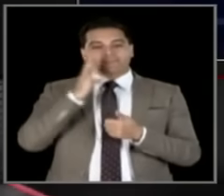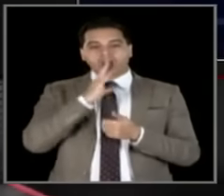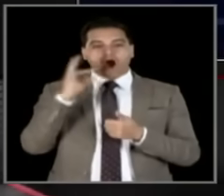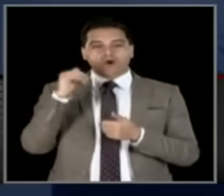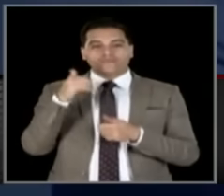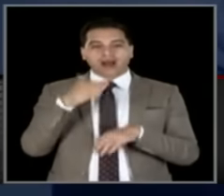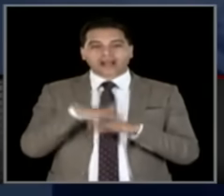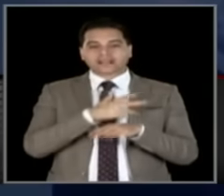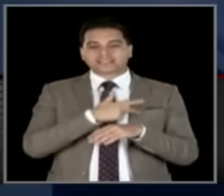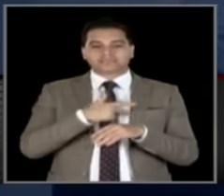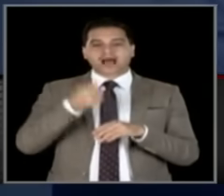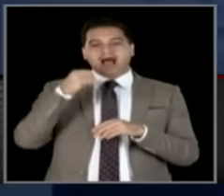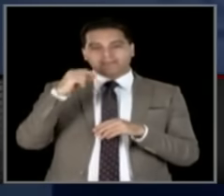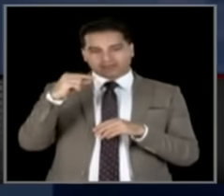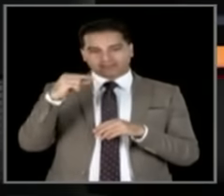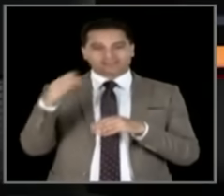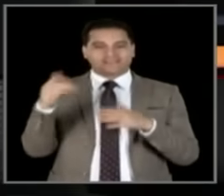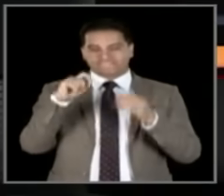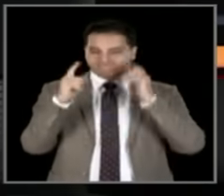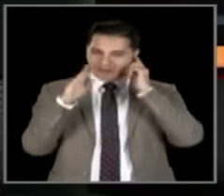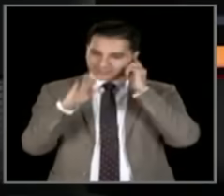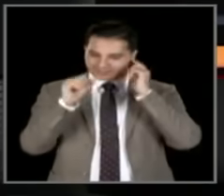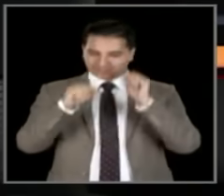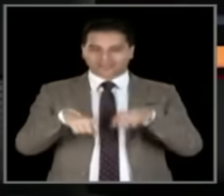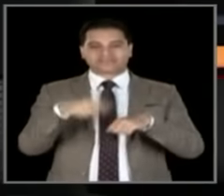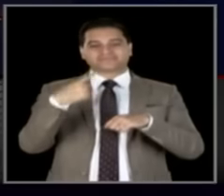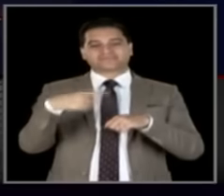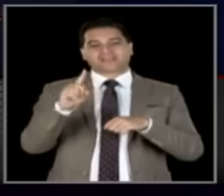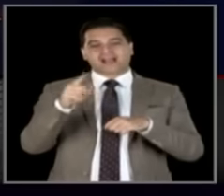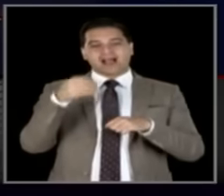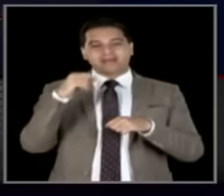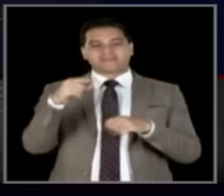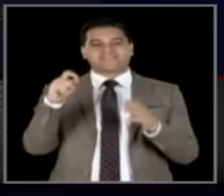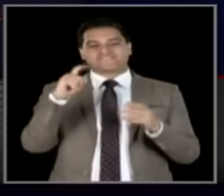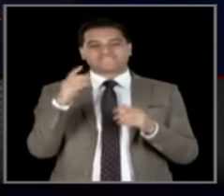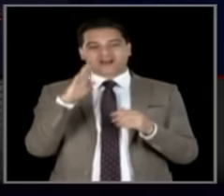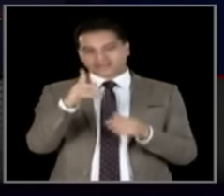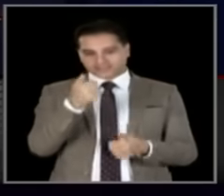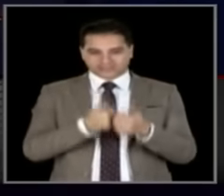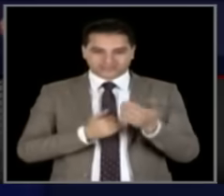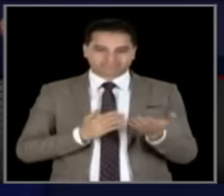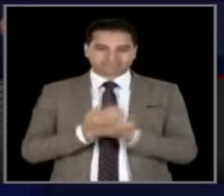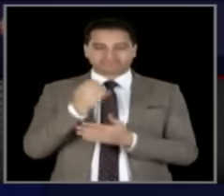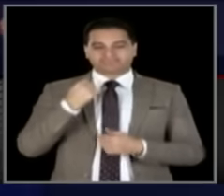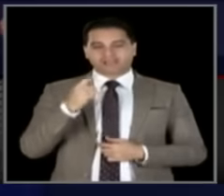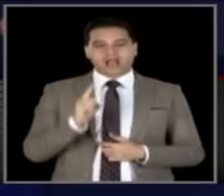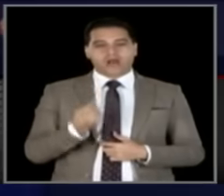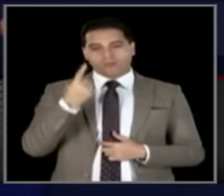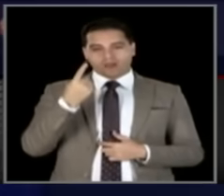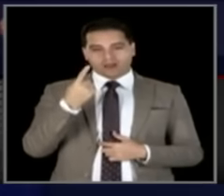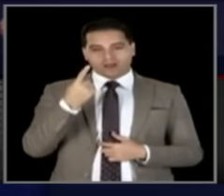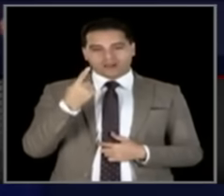هو؟ أحمد فرس. وده أول لاعب عربي عامة، مفيش لاعب عربي قبله. أنا